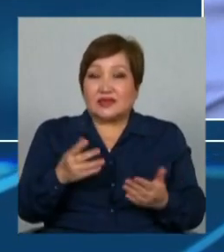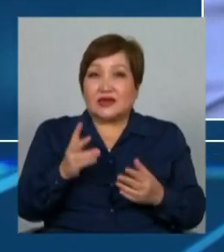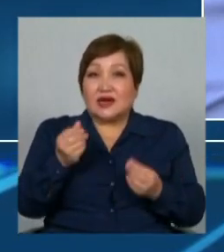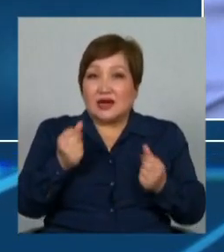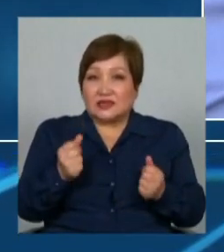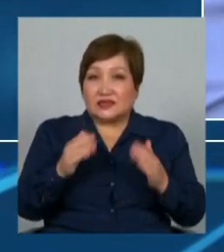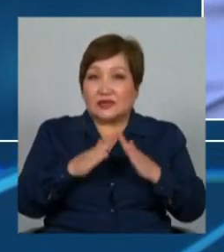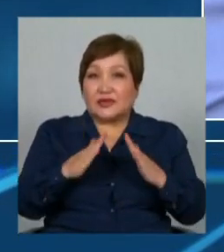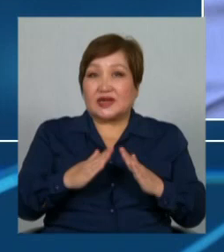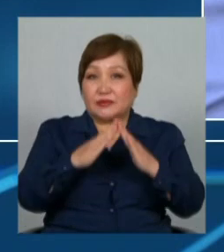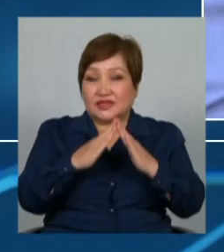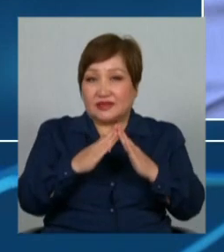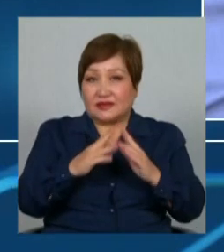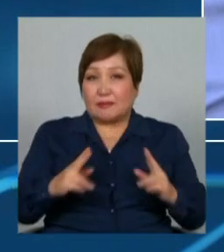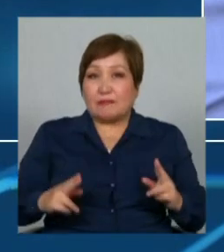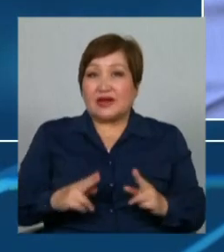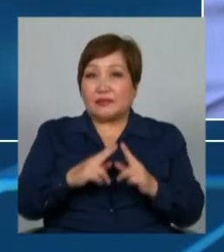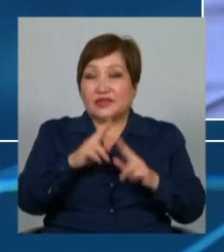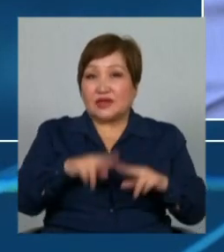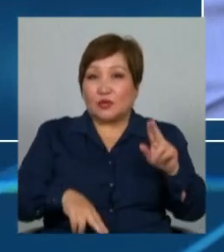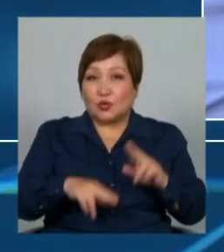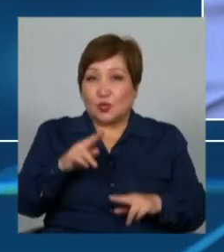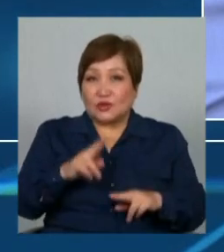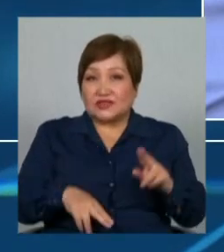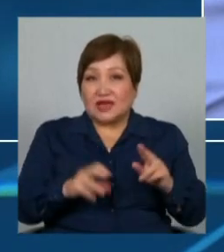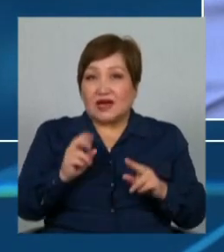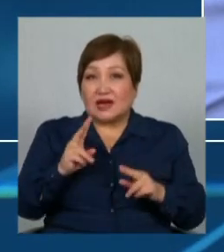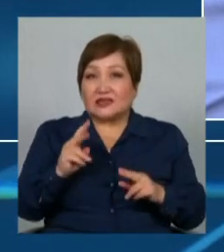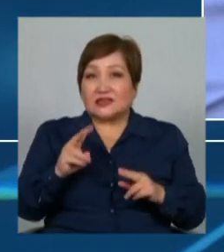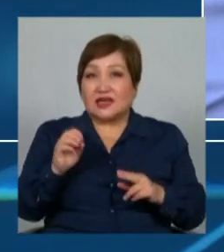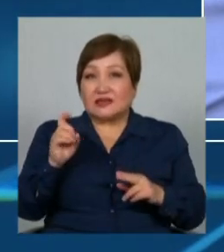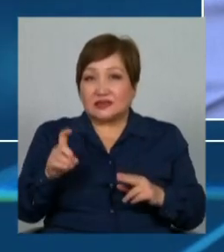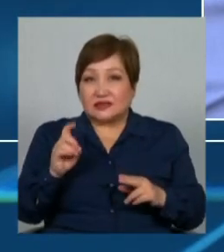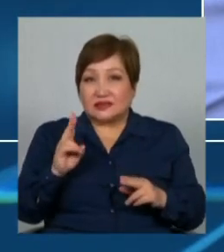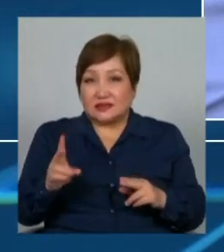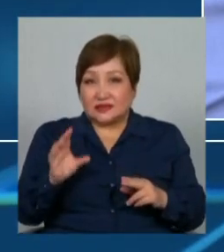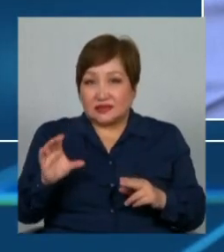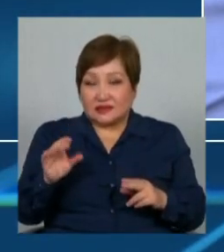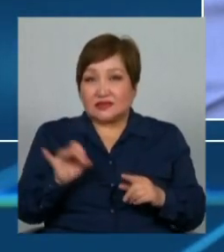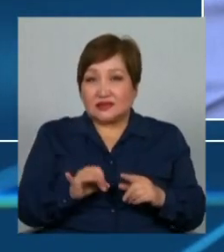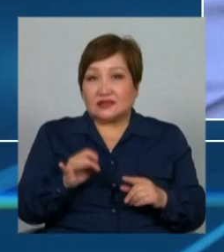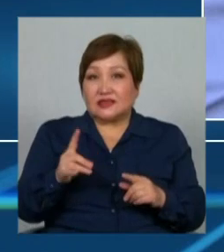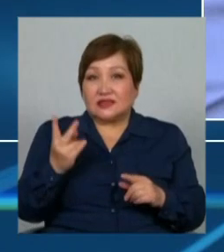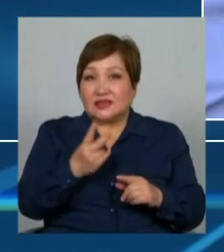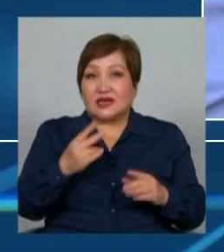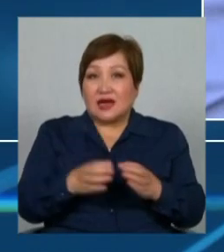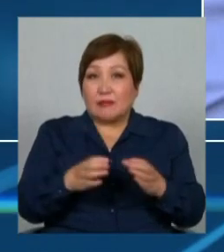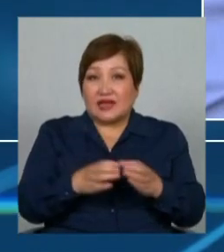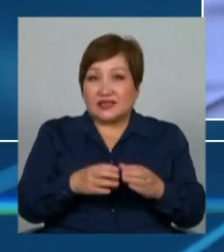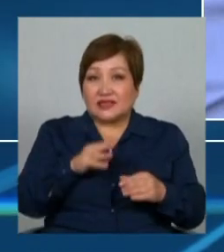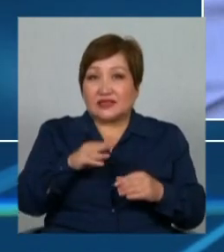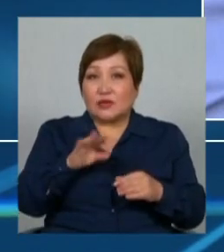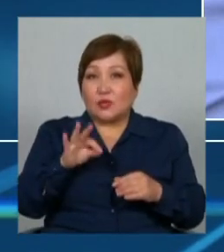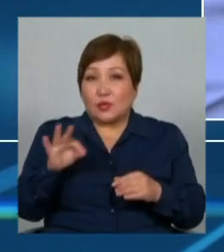және басқару дерек бойынша Астекс және Айзды технологи жауапкершілігі шектеулі